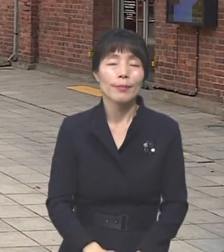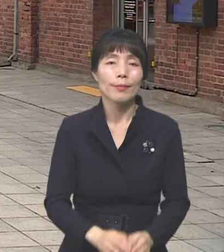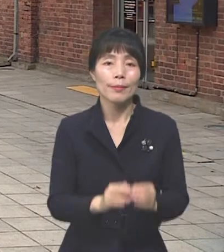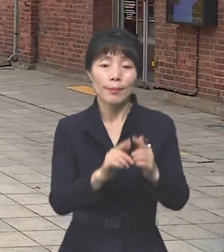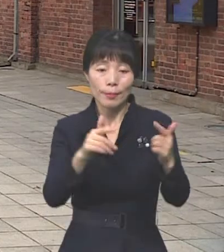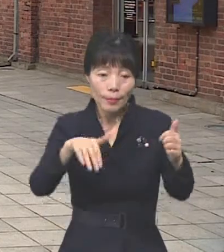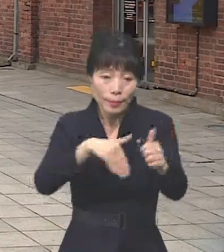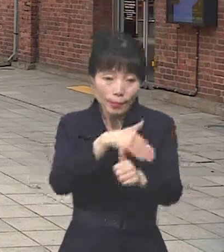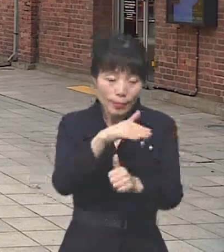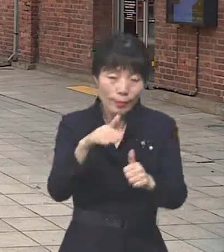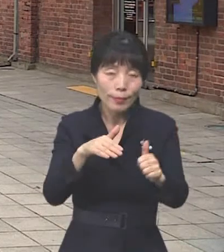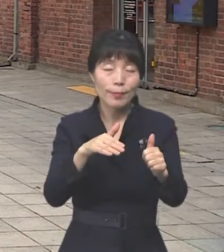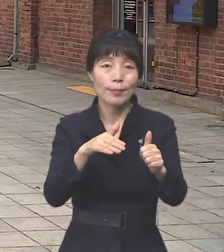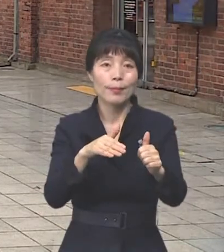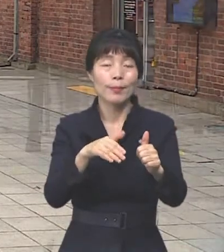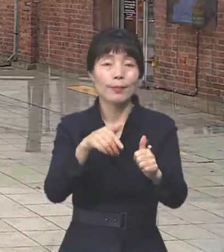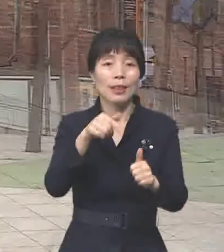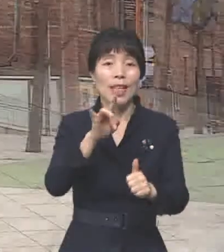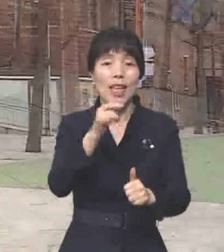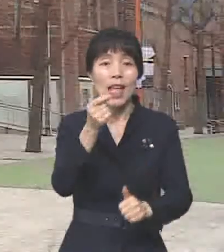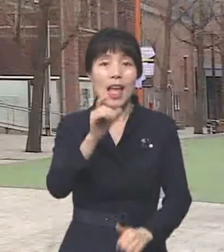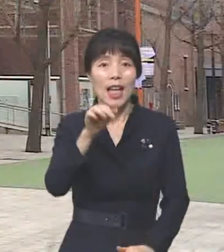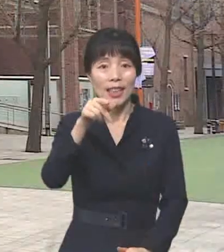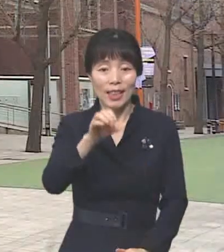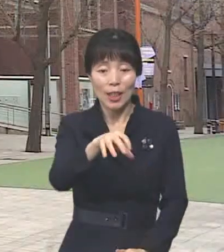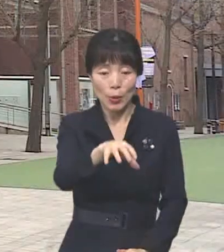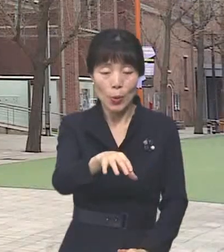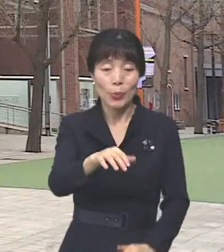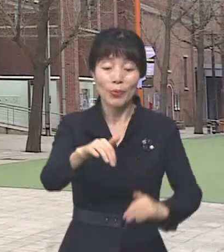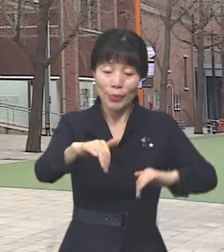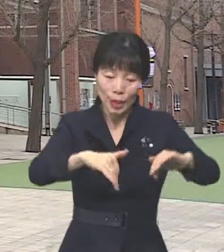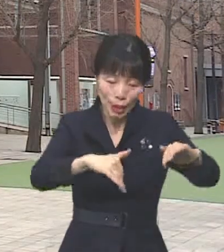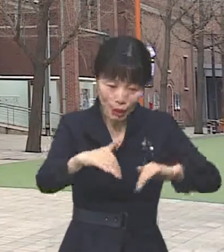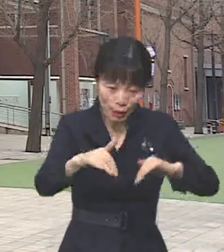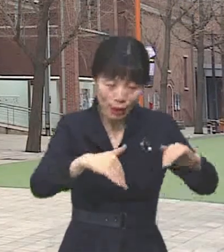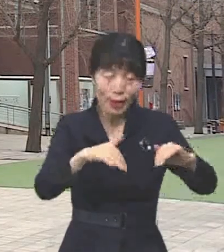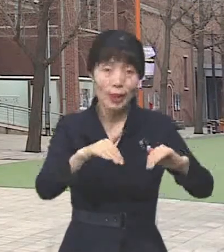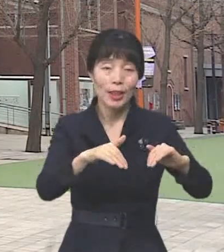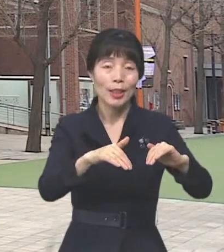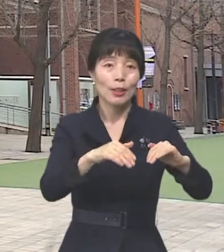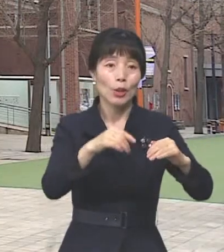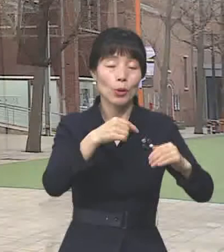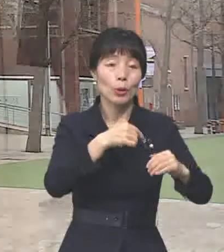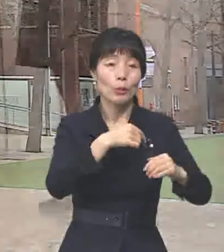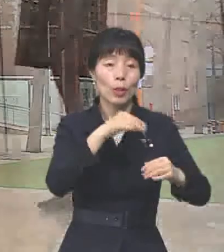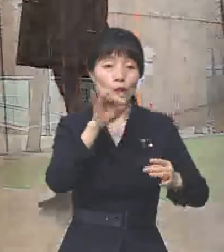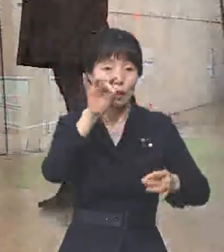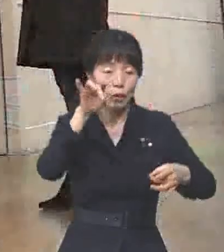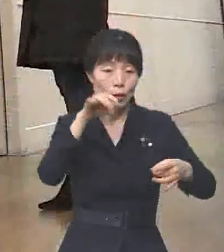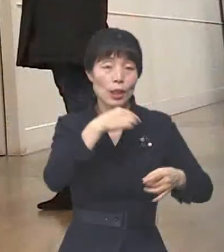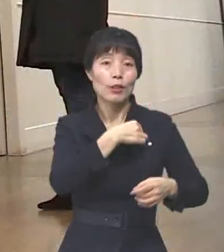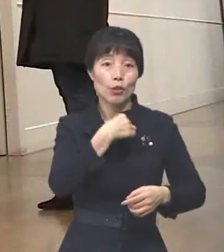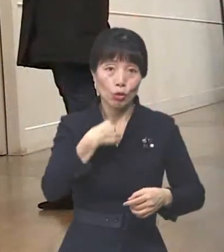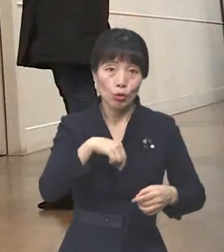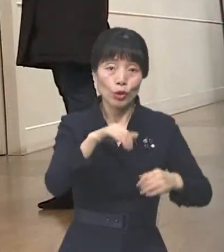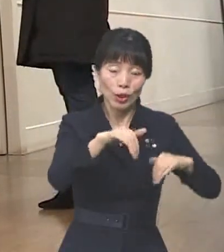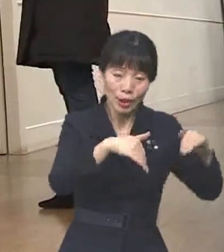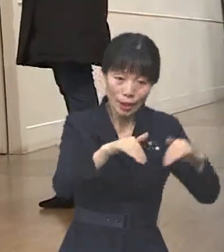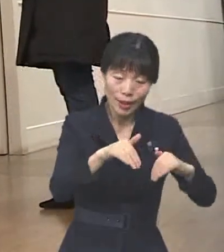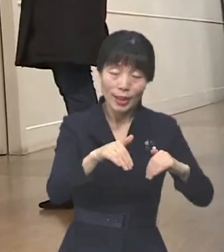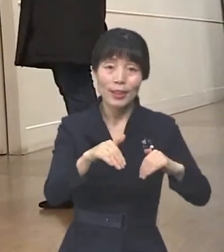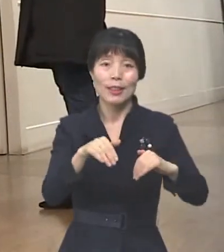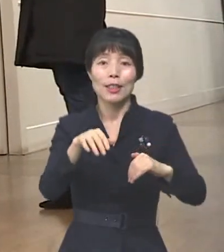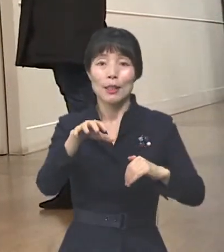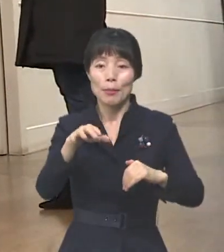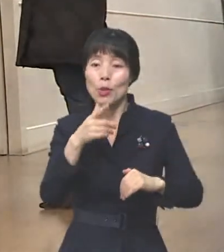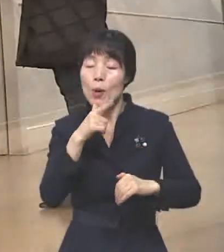풍경을 간직한 인천 계양장 거리. 차이나타운과 월미도 등 기존 명소를 뛰어넘어 새로운 역사와